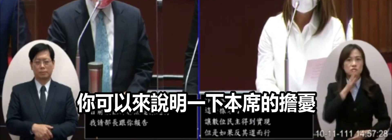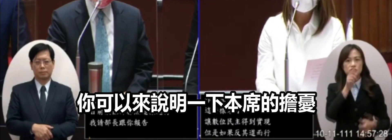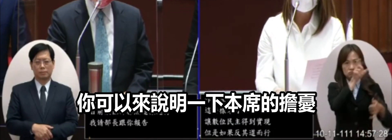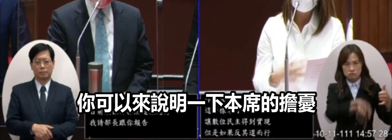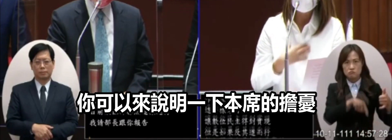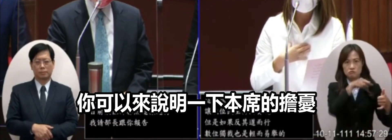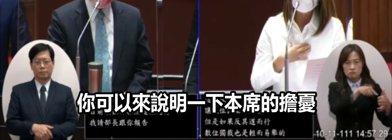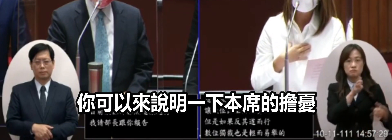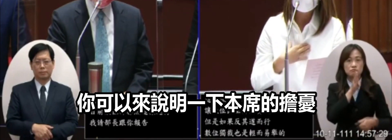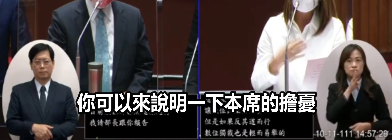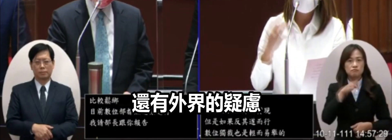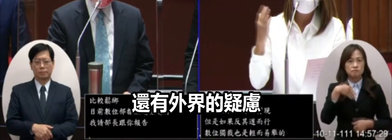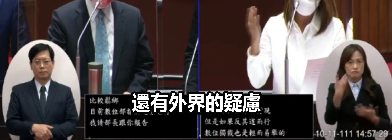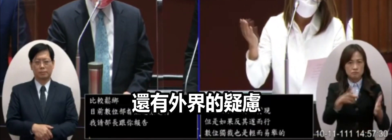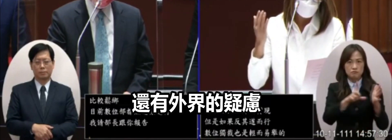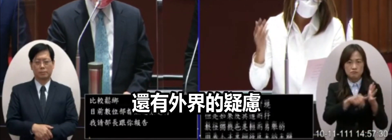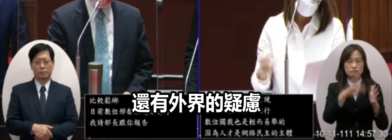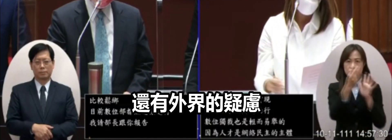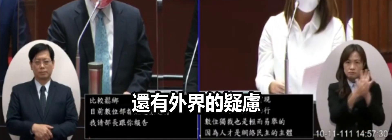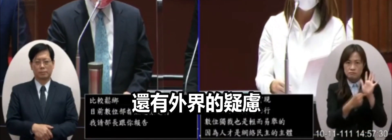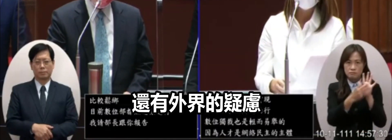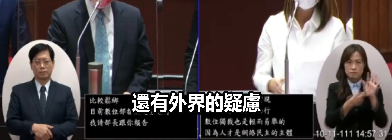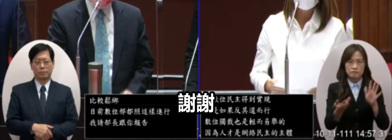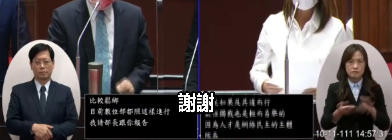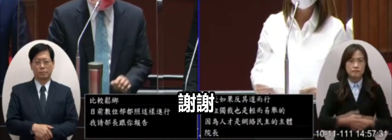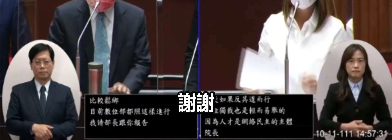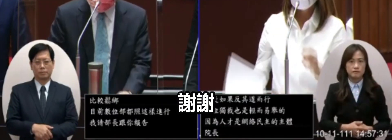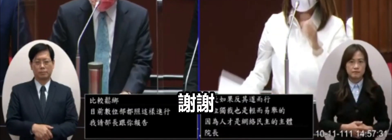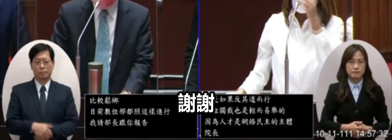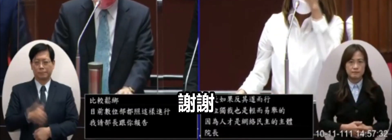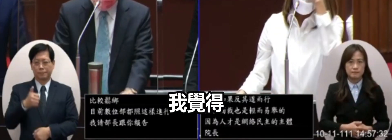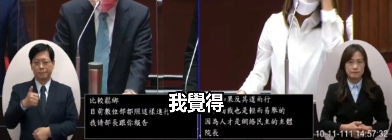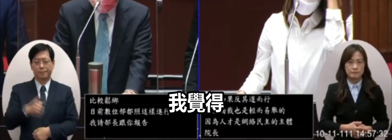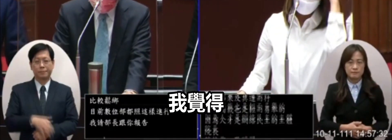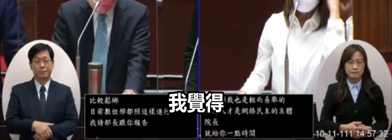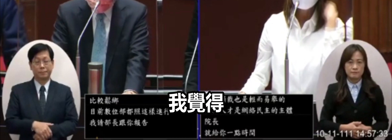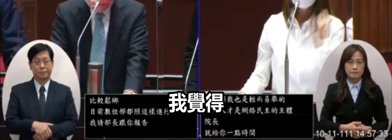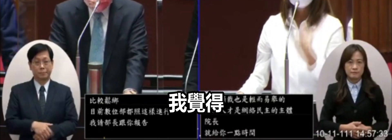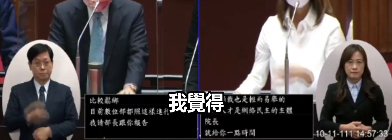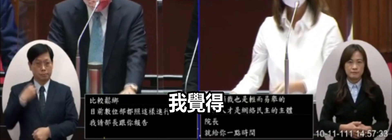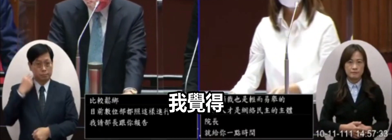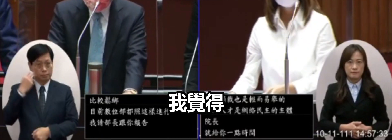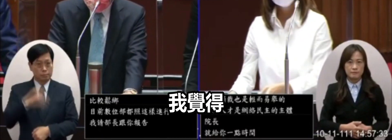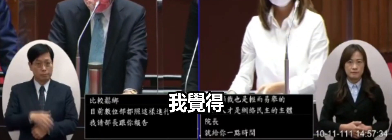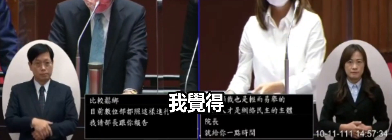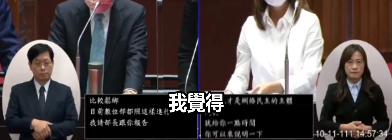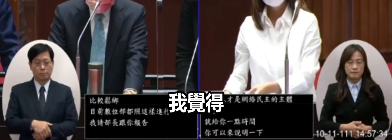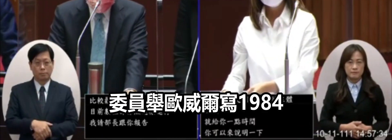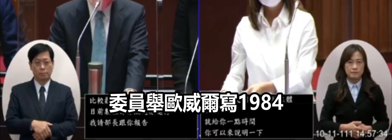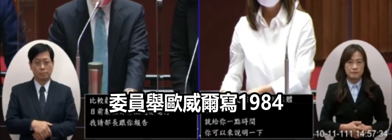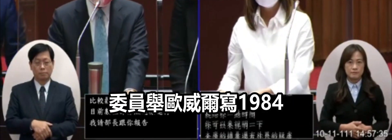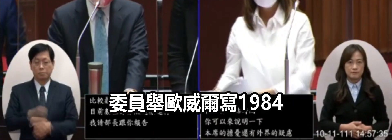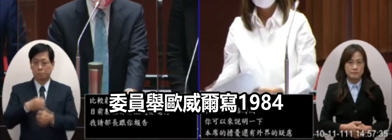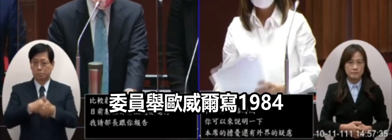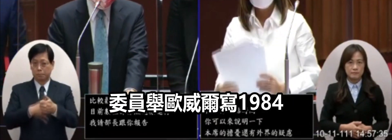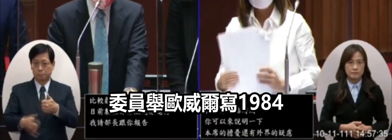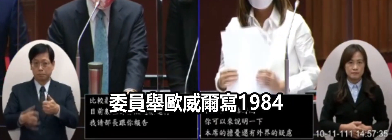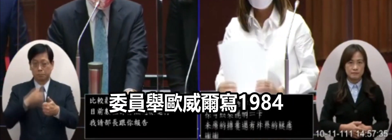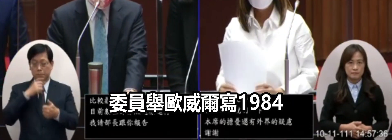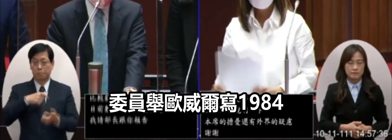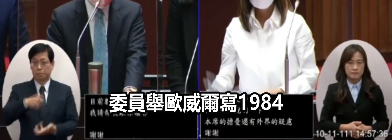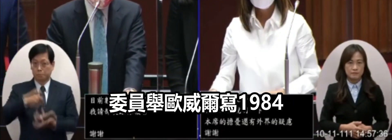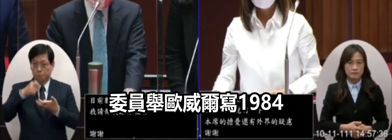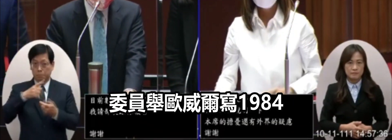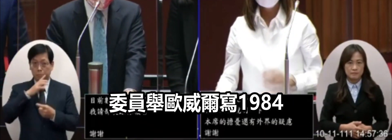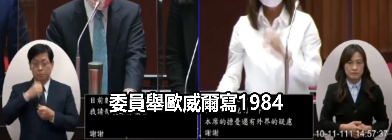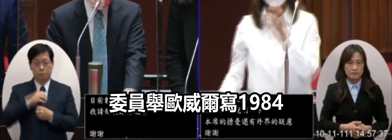来说明一下本席的担忧还有外界的疑虑。谢谢。 啊，谢谢。我觉得委员举这